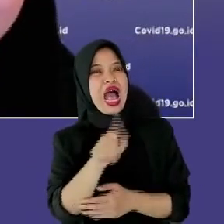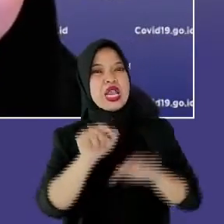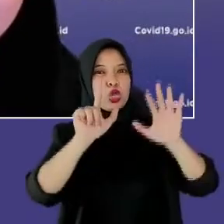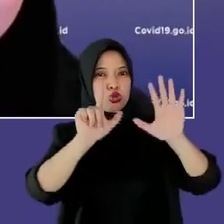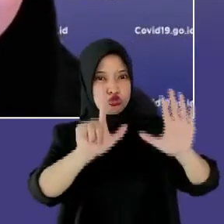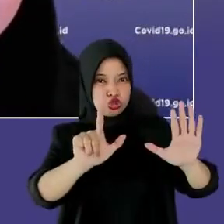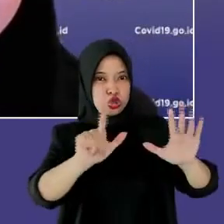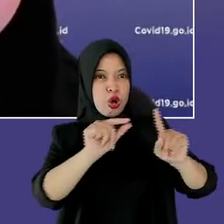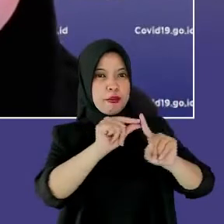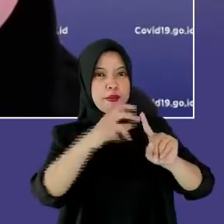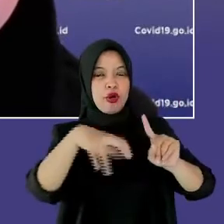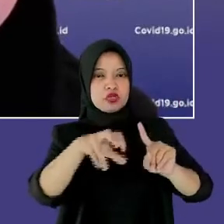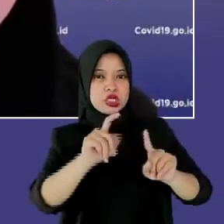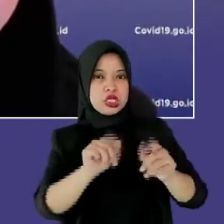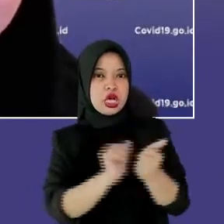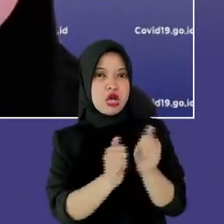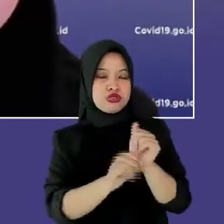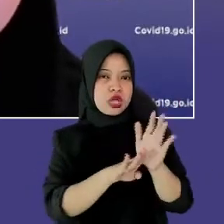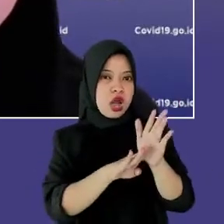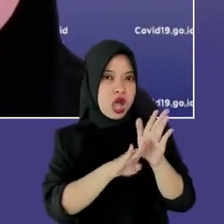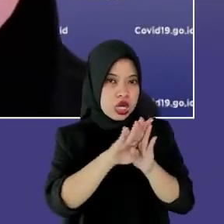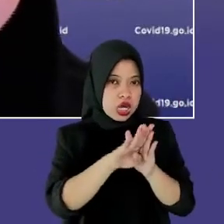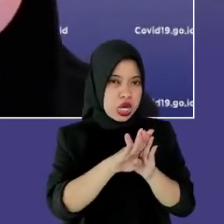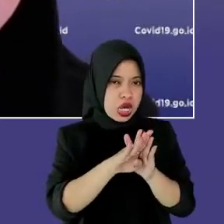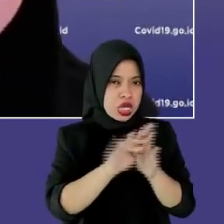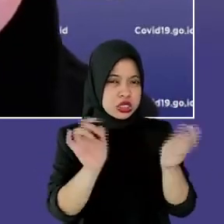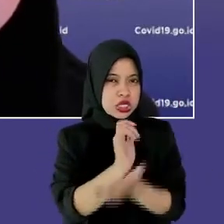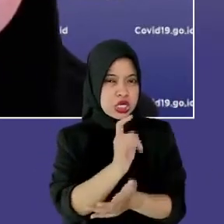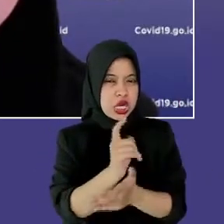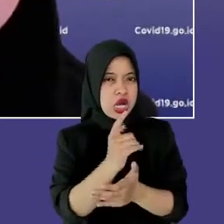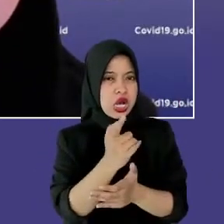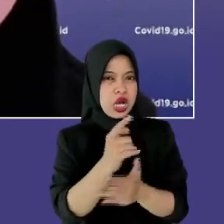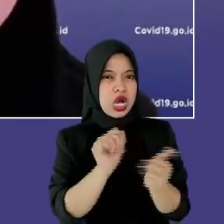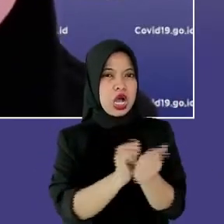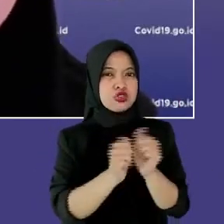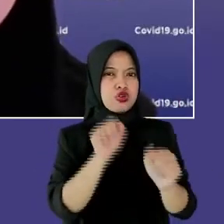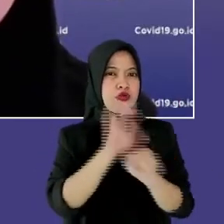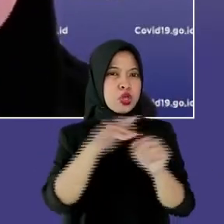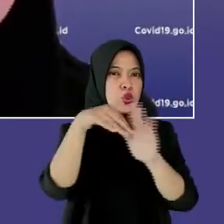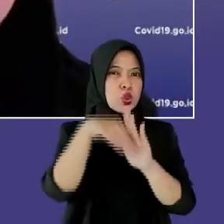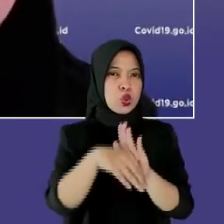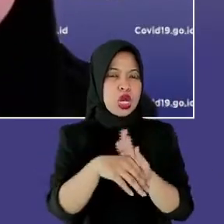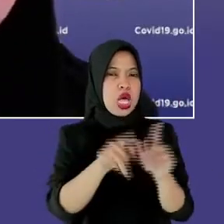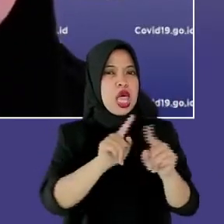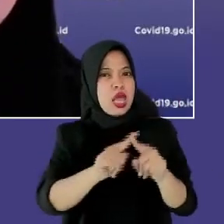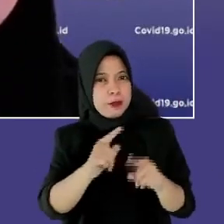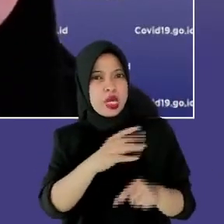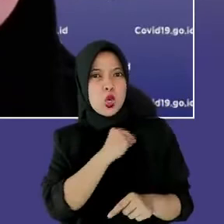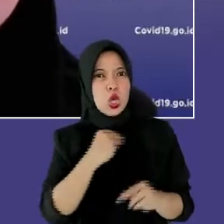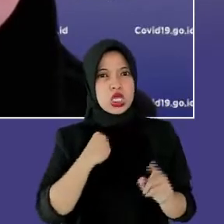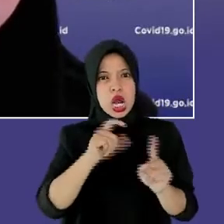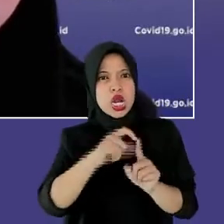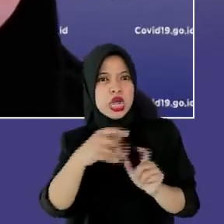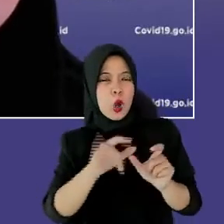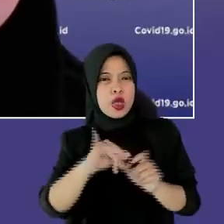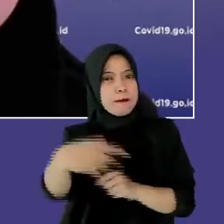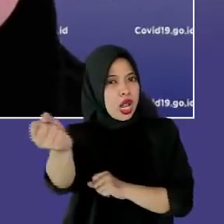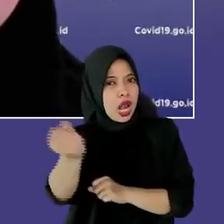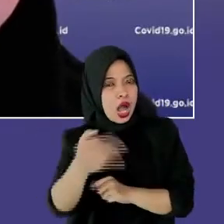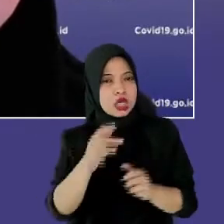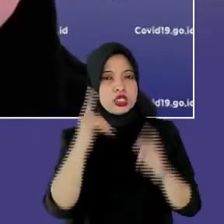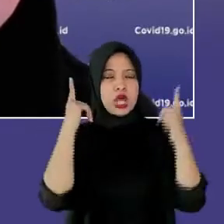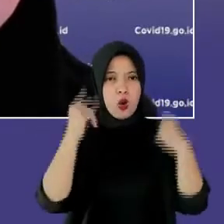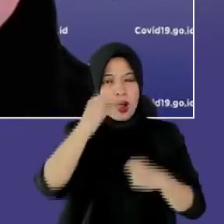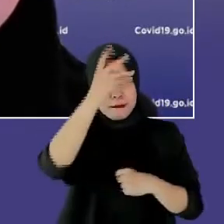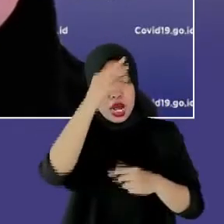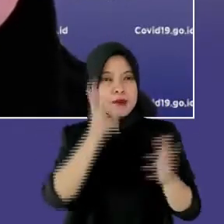ada 7 provinsi loh yang naik sebetulnya, yang lain tuh tendensinya turun. Tapi Dr. Dewi juga mengatakan sebetulnya di Jawa dan Bali